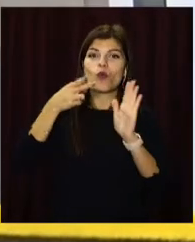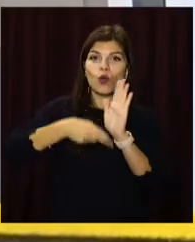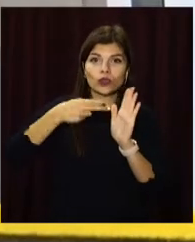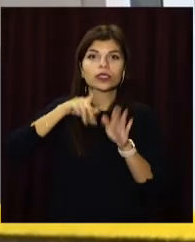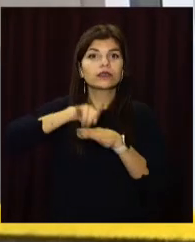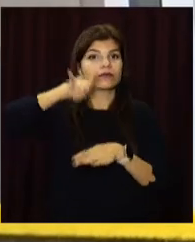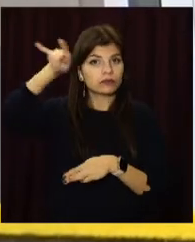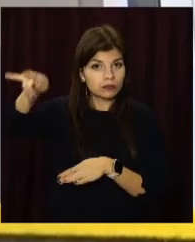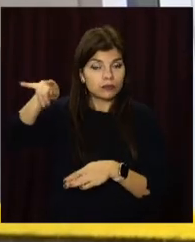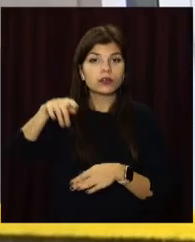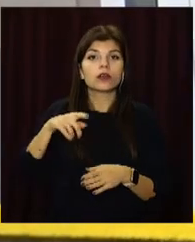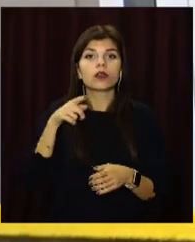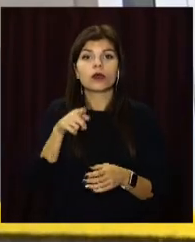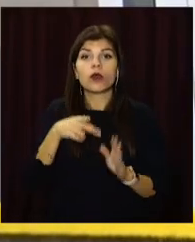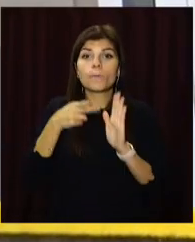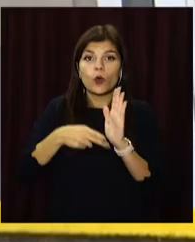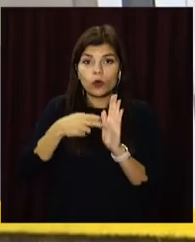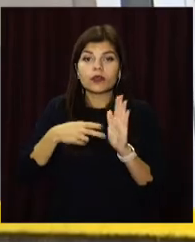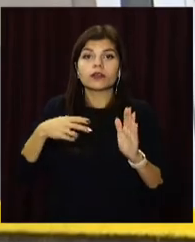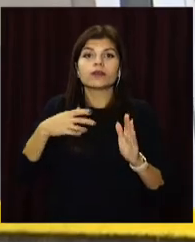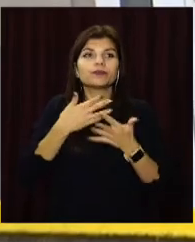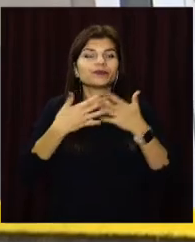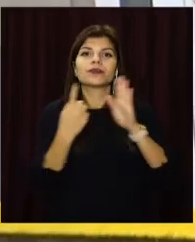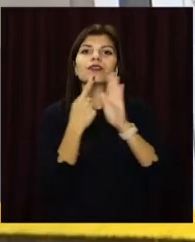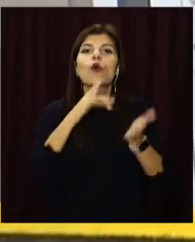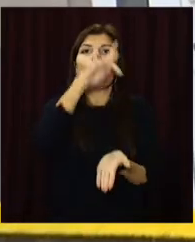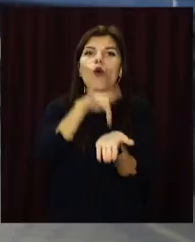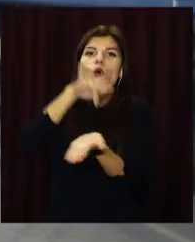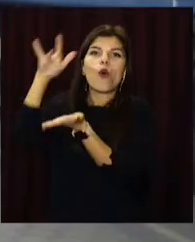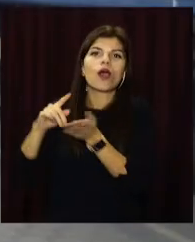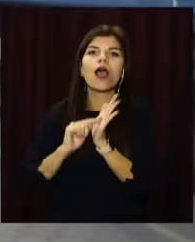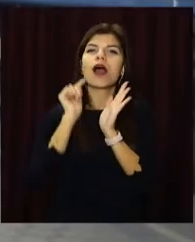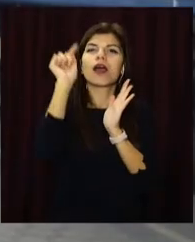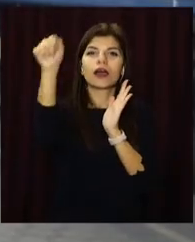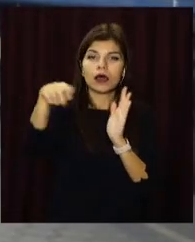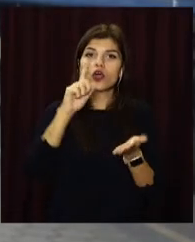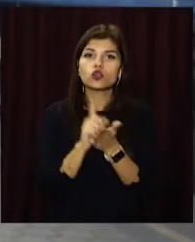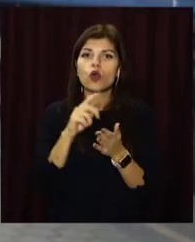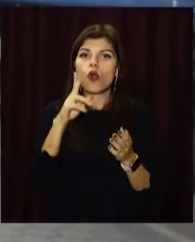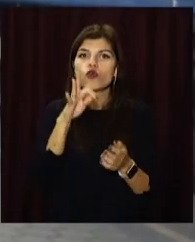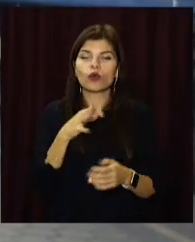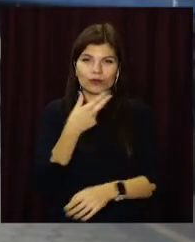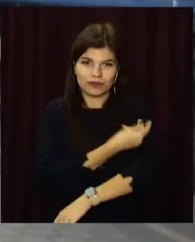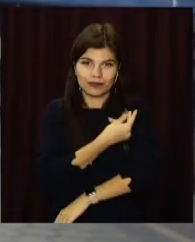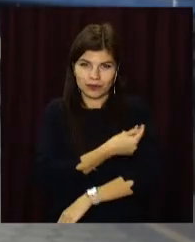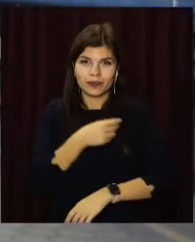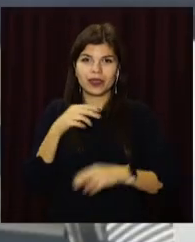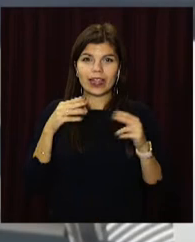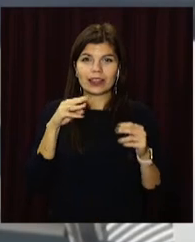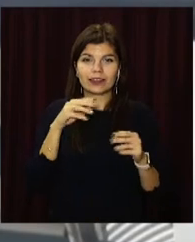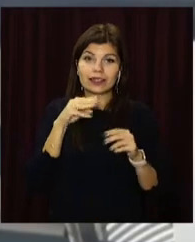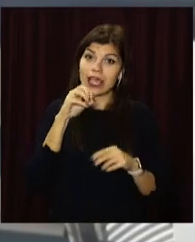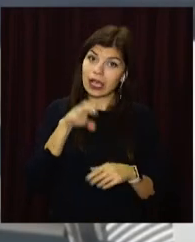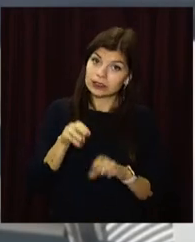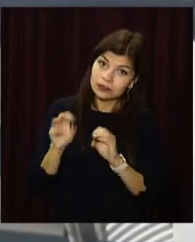залізничних перевезень. Зокрема, у потяги міжрегіональних сполучень пускають за наявності ковід-сертифіката, негативного ПЛР-теста